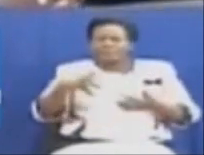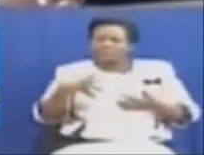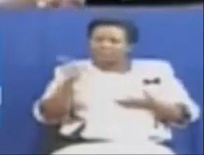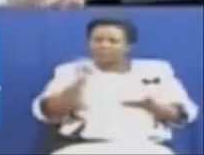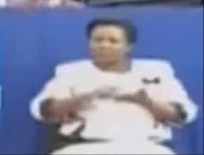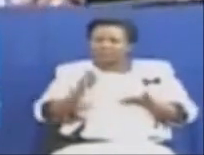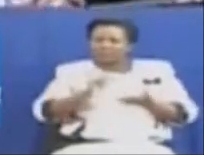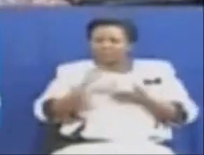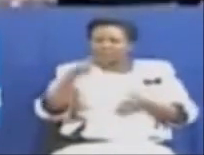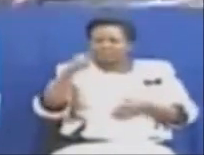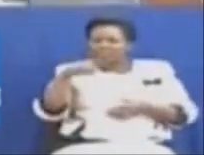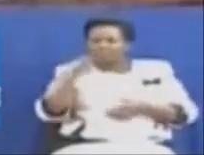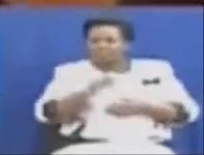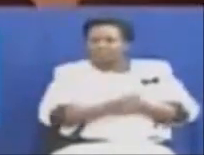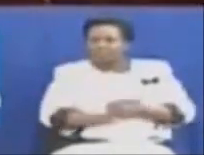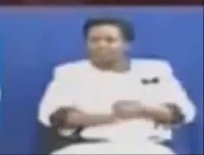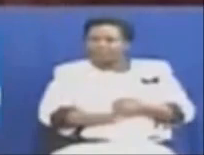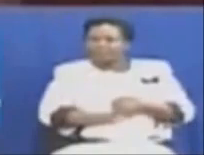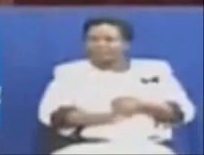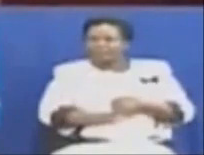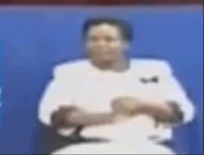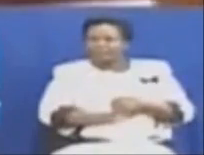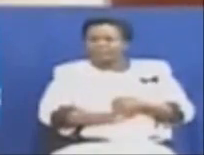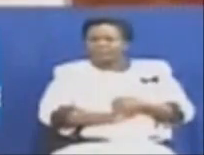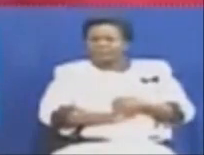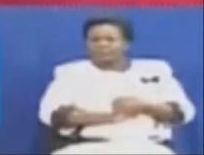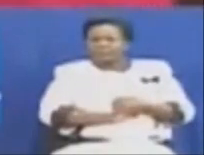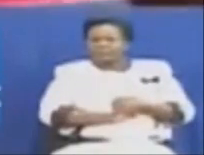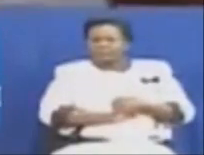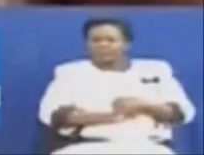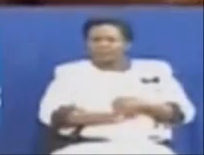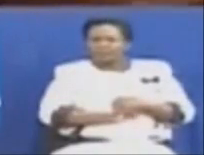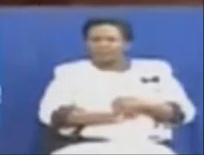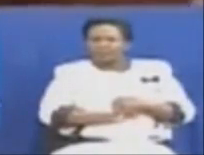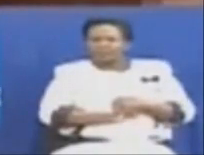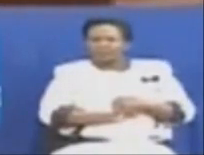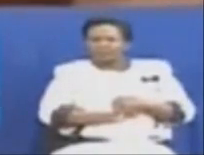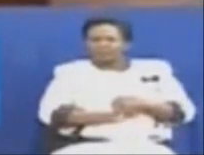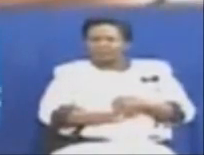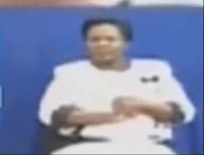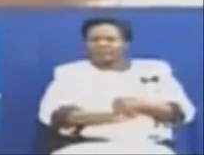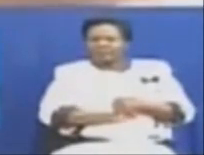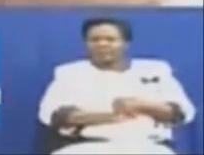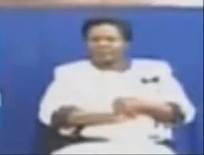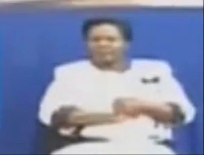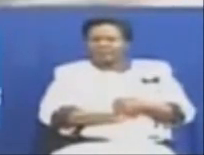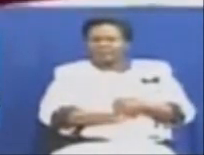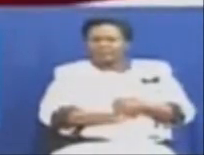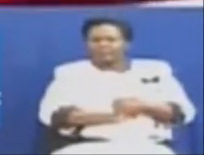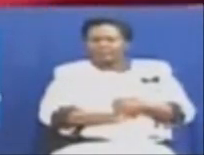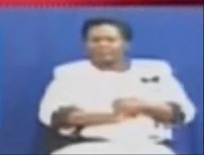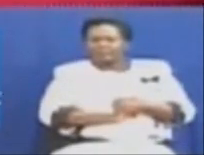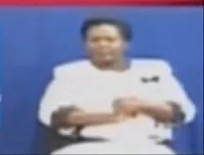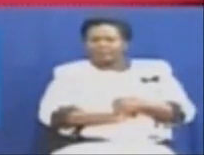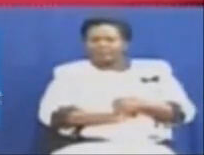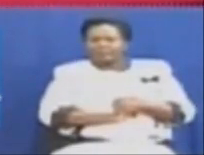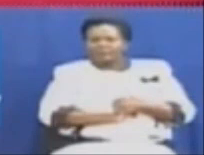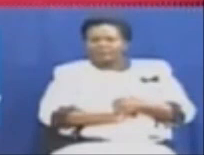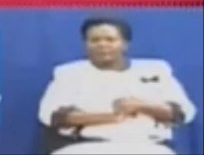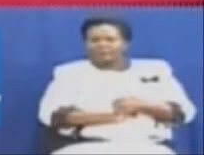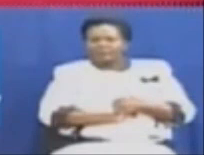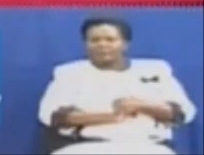Mheshimiwa Cecilia Pareso, swali la nyongeza. Asante Mheshimiwa Naibu Spika kwa kunipa nafasi niweze kuuliza swali dogo la